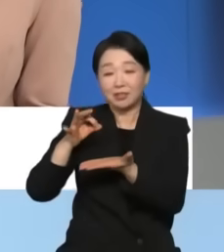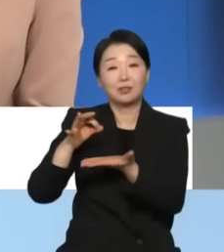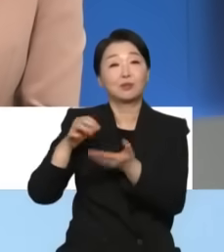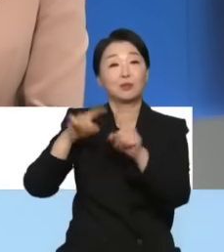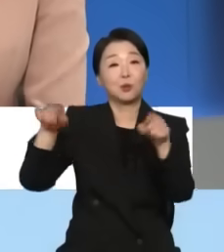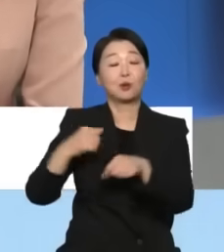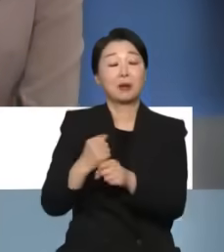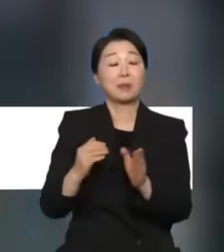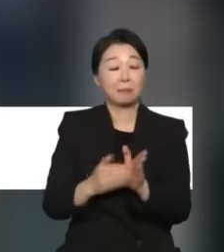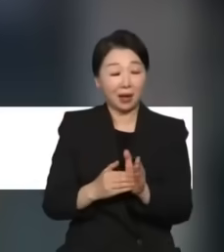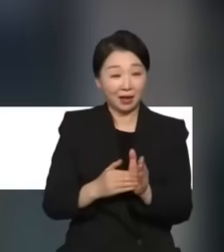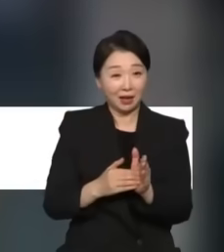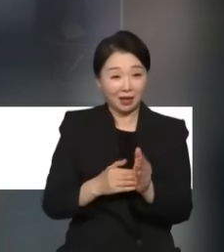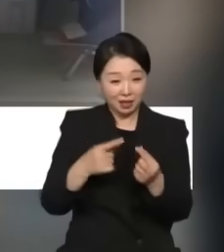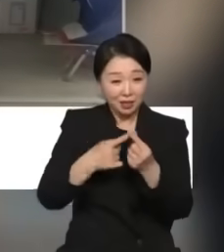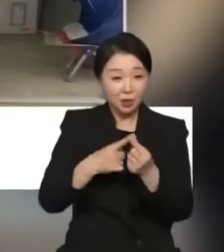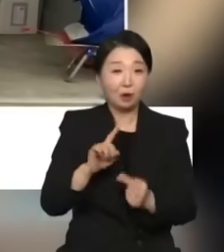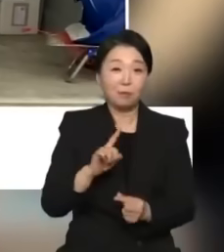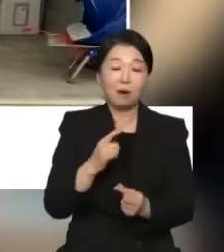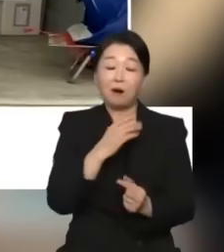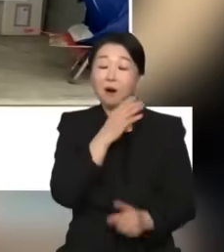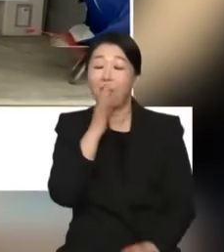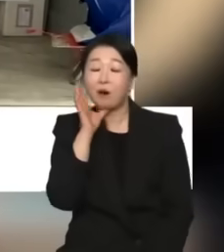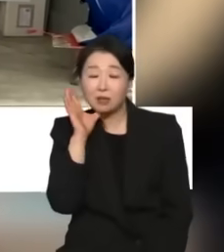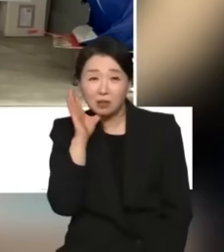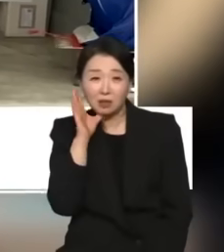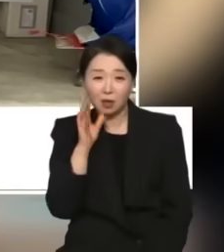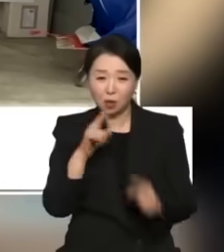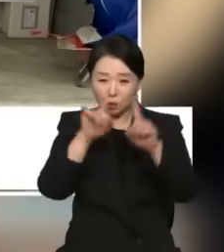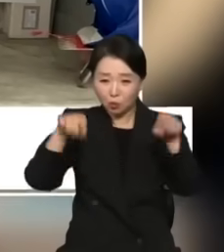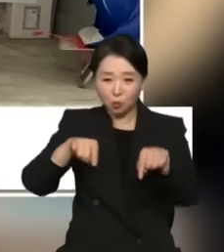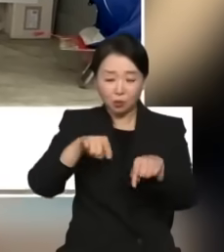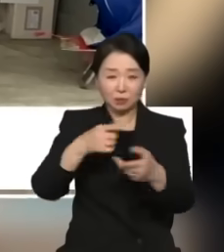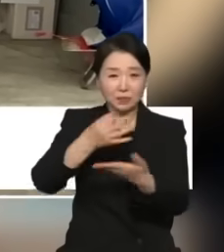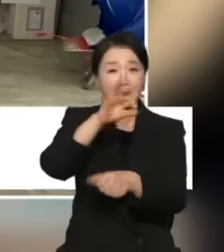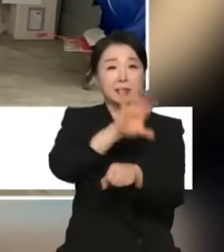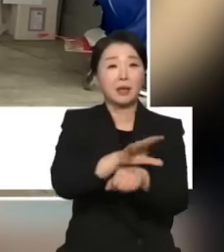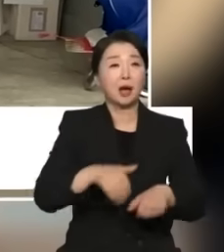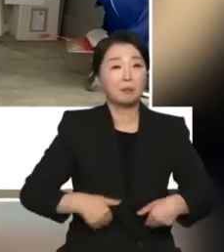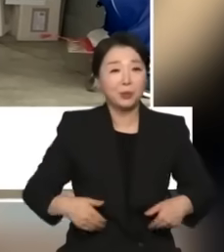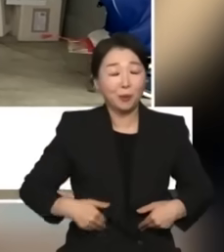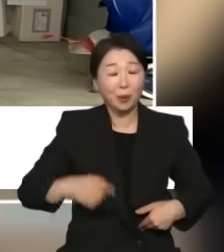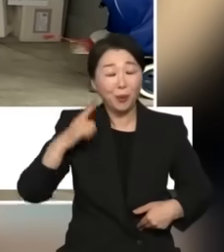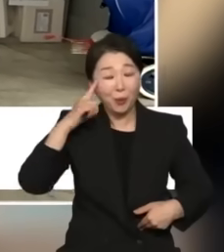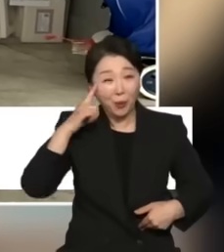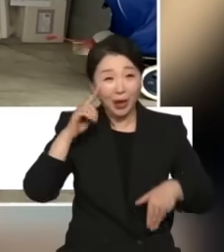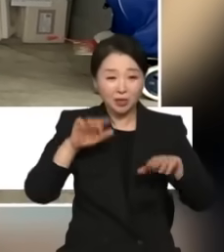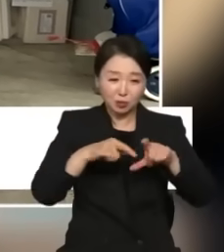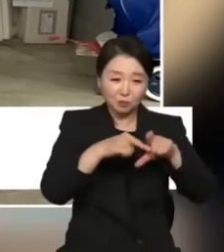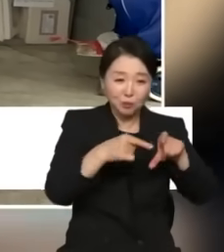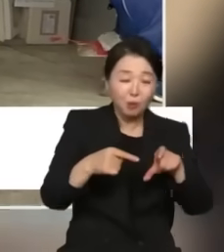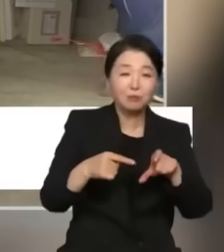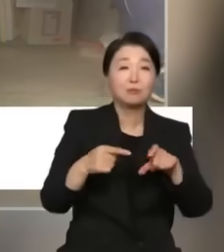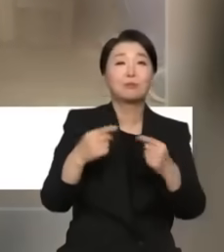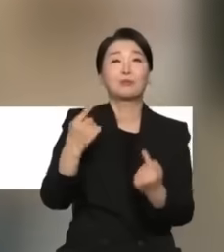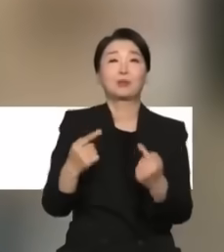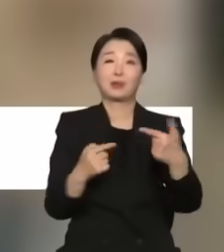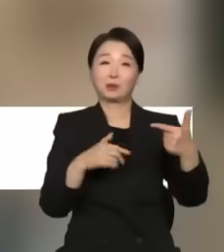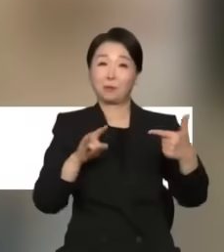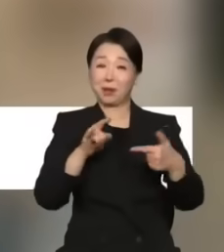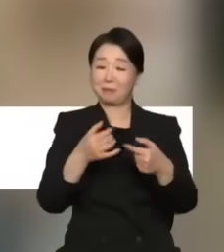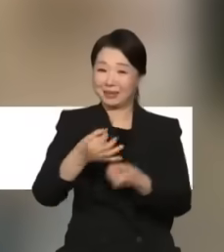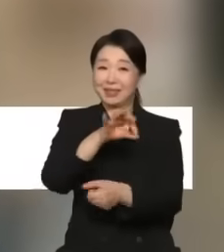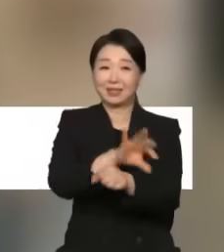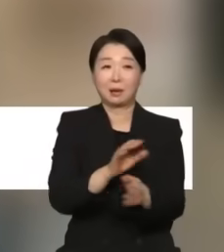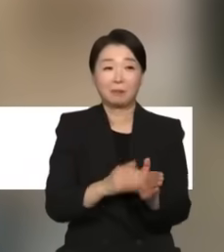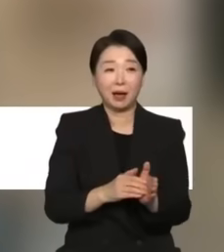과정에서 첫 단추로 어르신들한테 폐지를 비싸게 사야 되는데 저희는 시세보다 한 6배 정도 비싸게 사요. 그러다 보니까